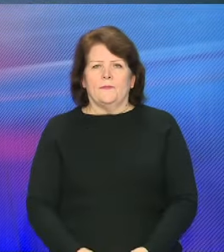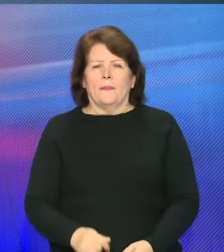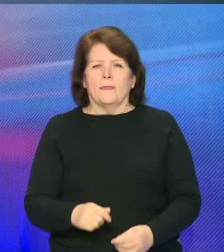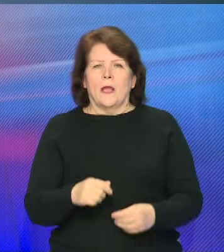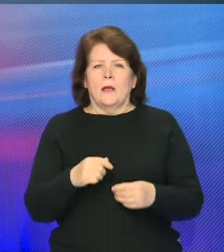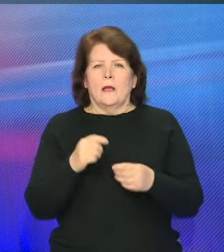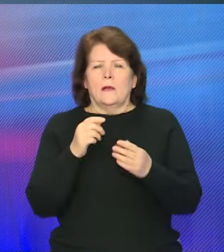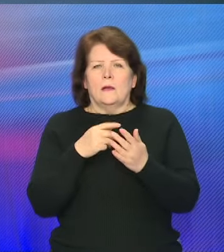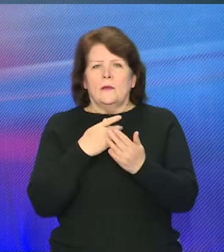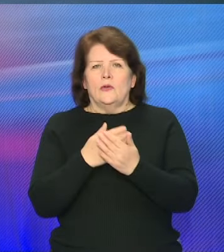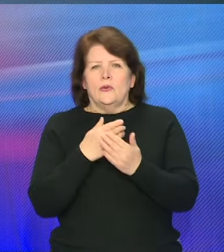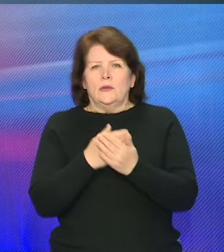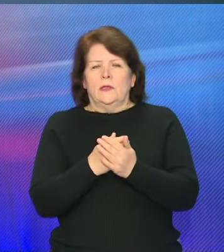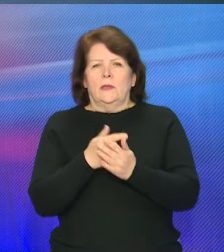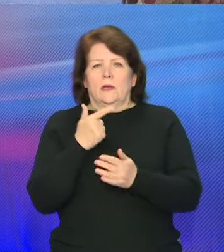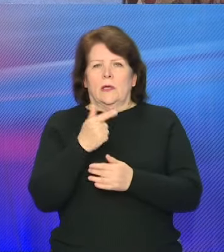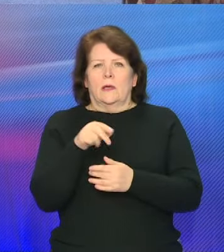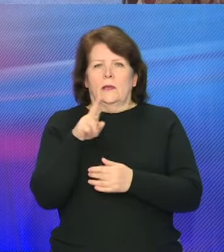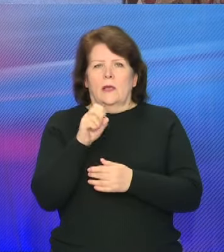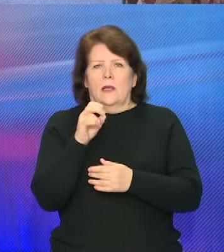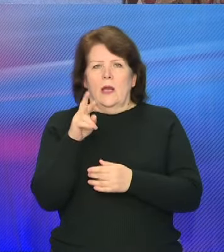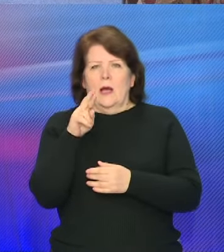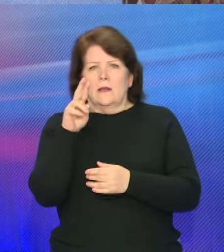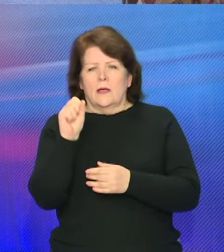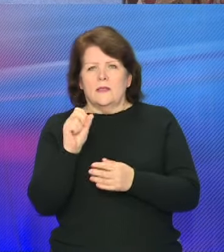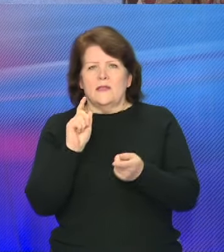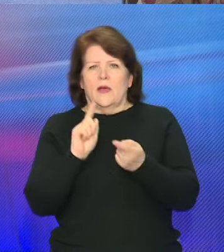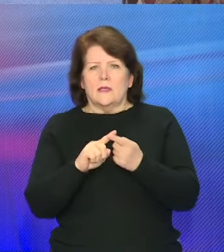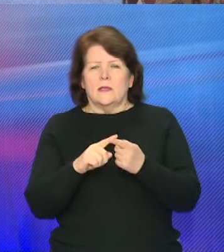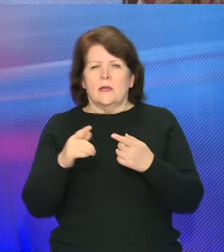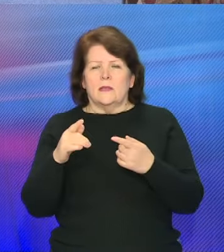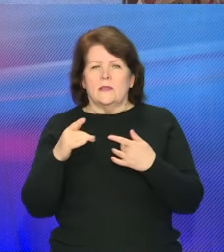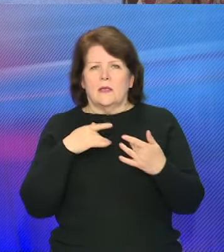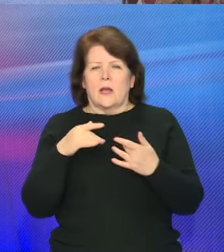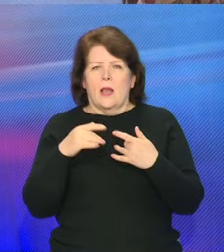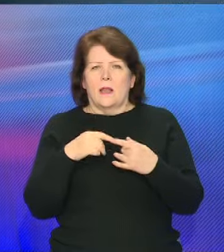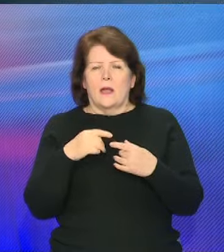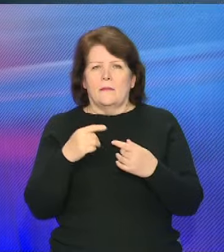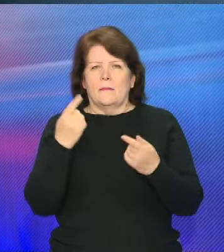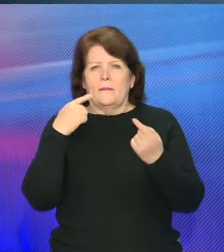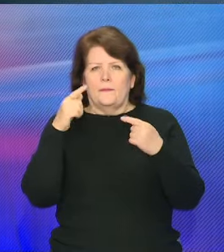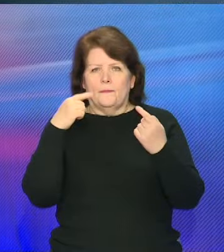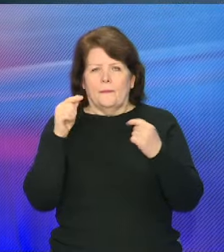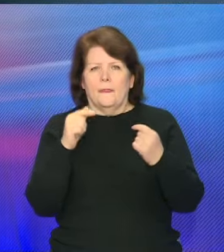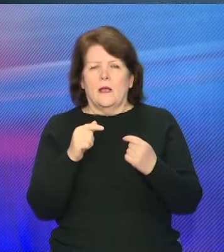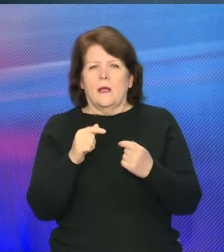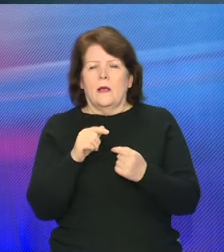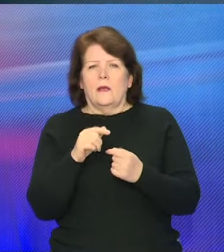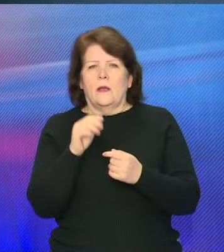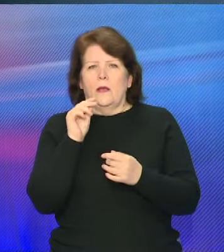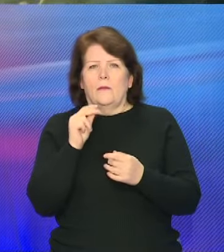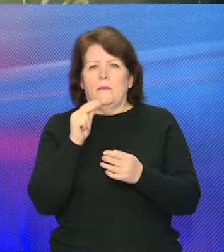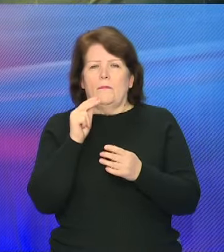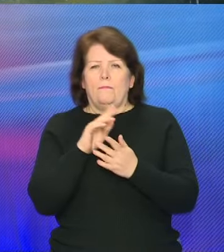Сюжеты медитативных полотна у Грегора Даніліана связаны с историей театрального мастацтва, мифологией, философией и библейскими